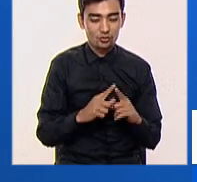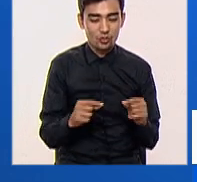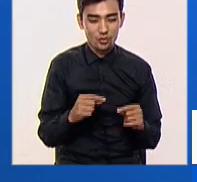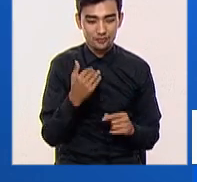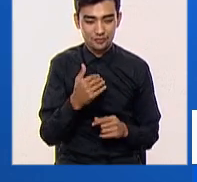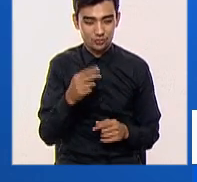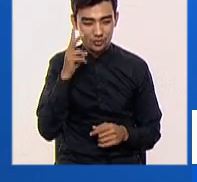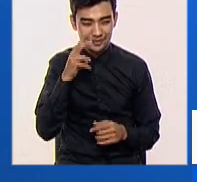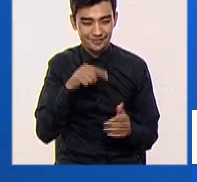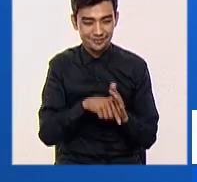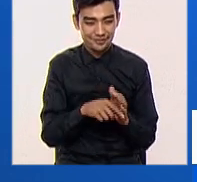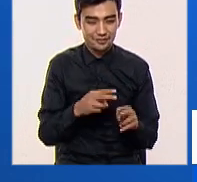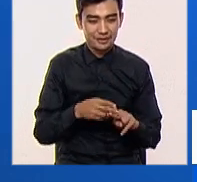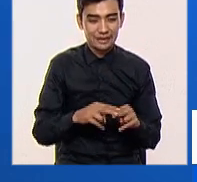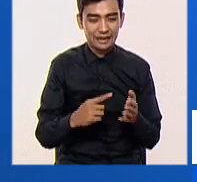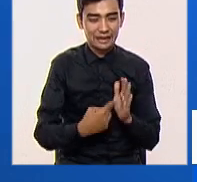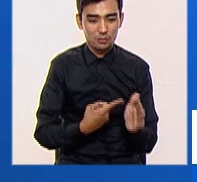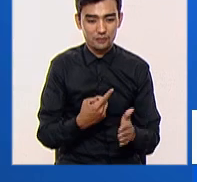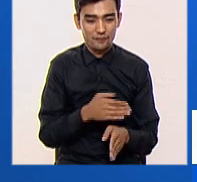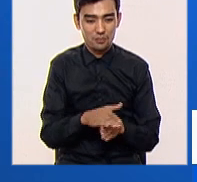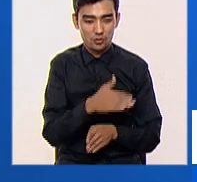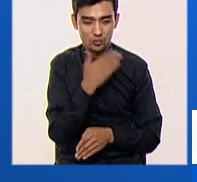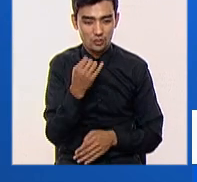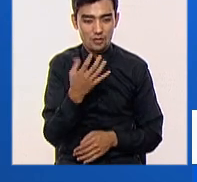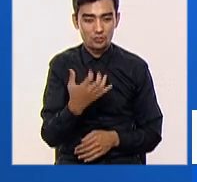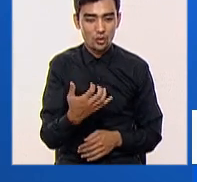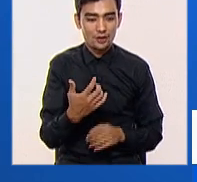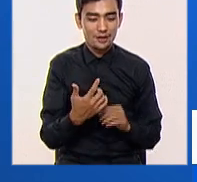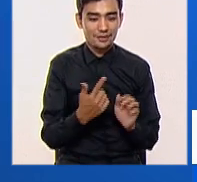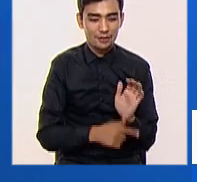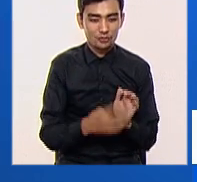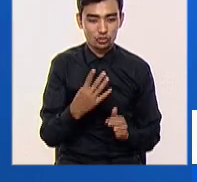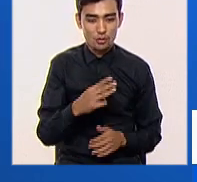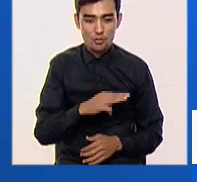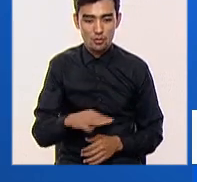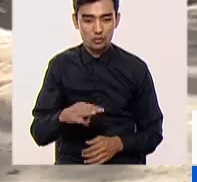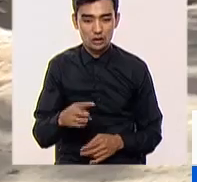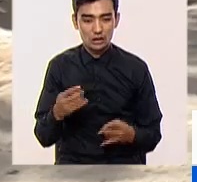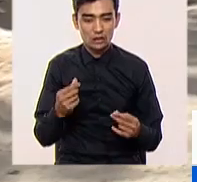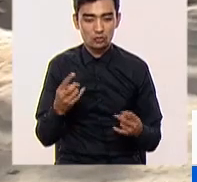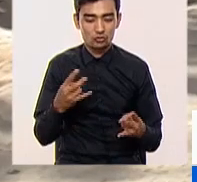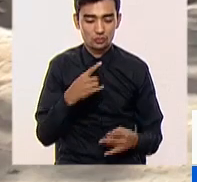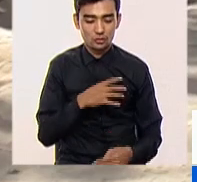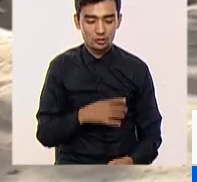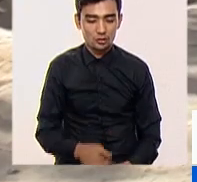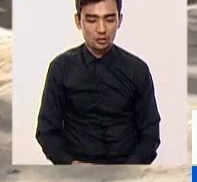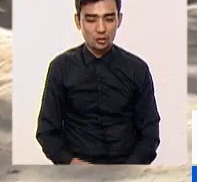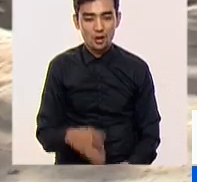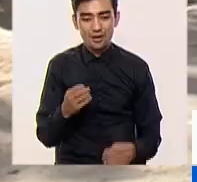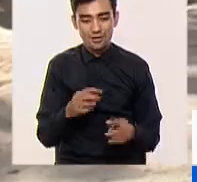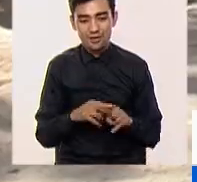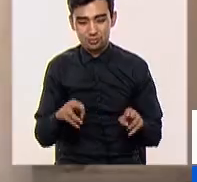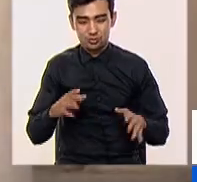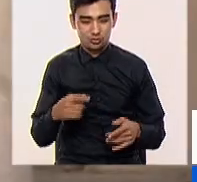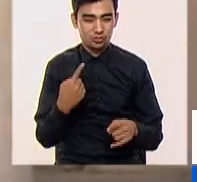мектепте сыртқа әжетханалар жойылмаған. Мәселені шешуге 570-те 4 миллион теңге қаржы қажет. Мұндай жағдай басқа өңірлерде